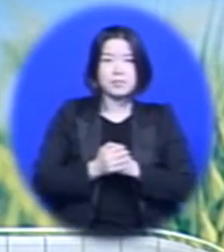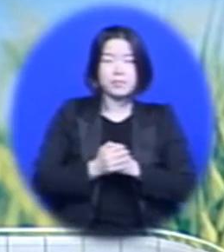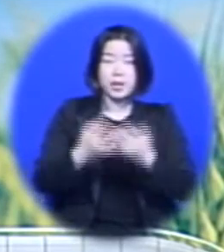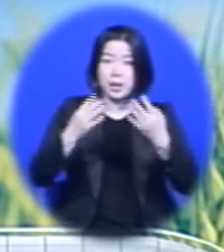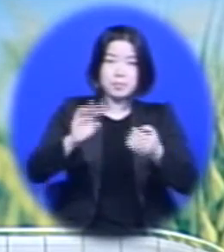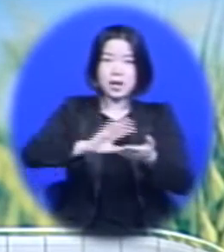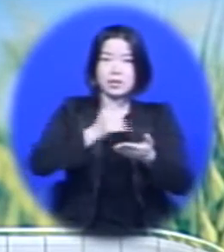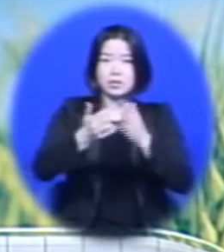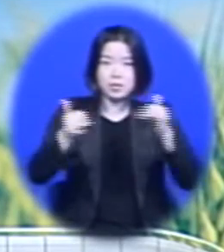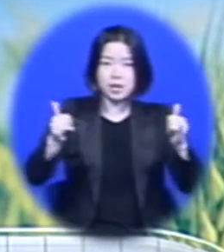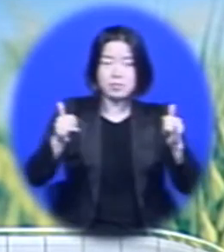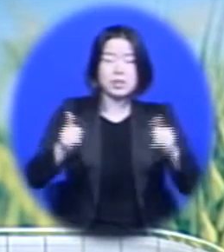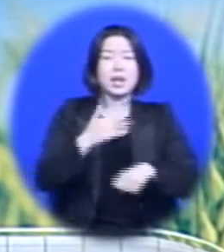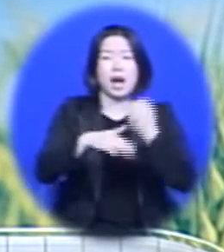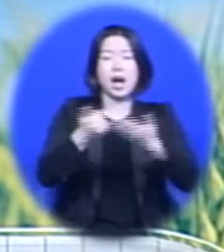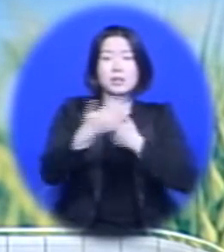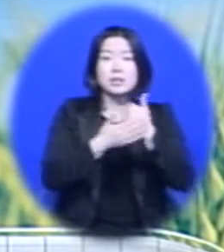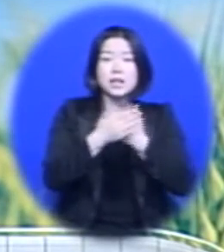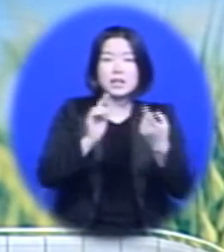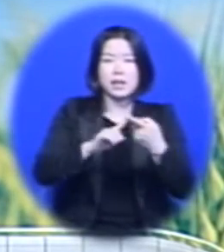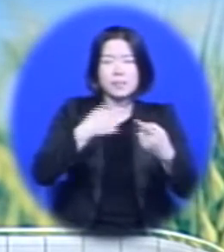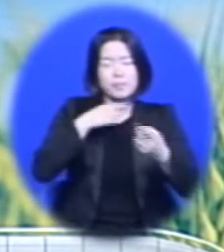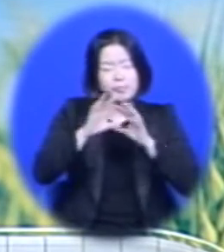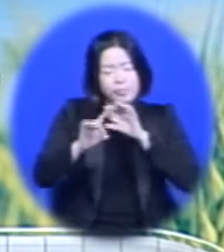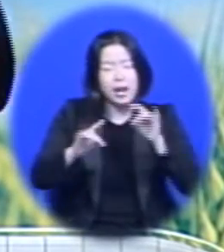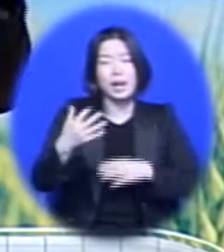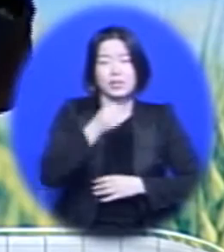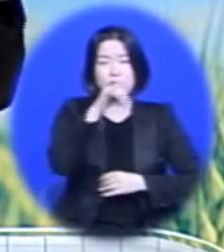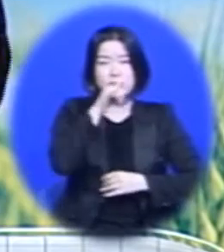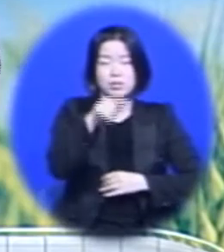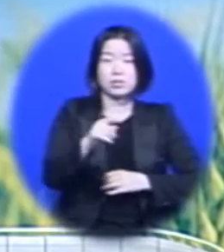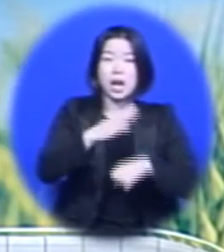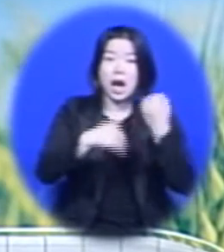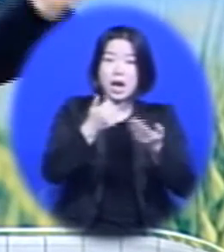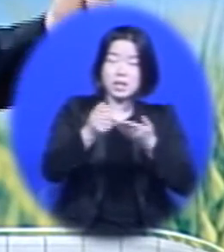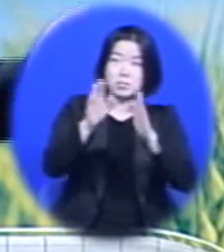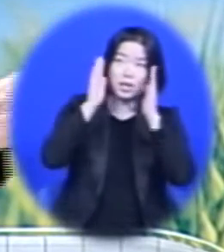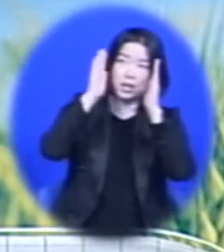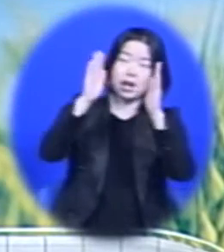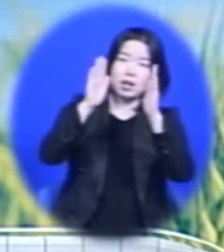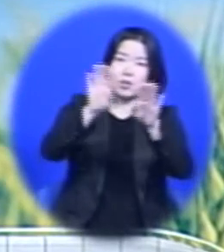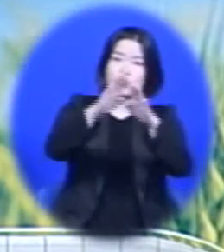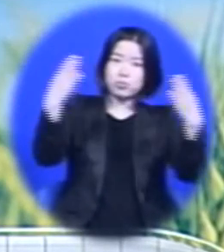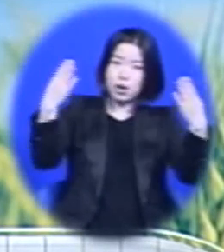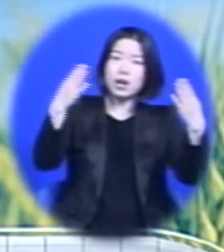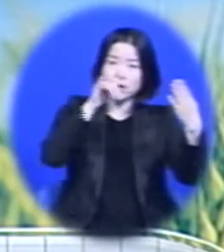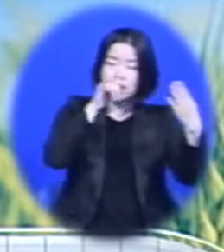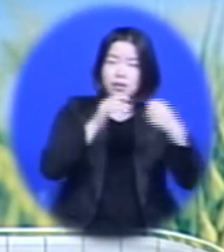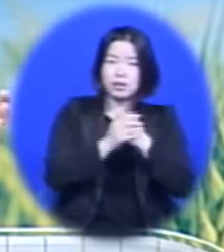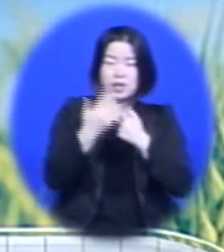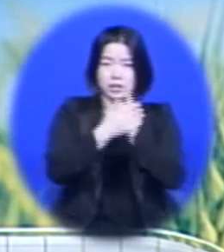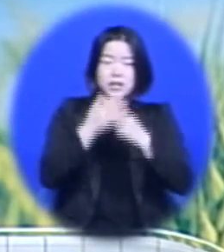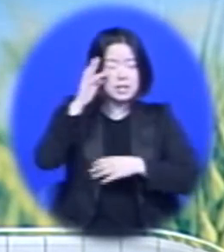많은 그리스도인들이 하나님의 은혜에 대한 갈망을 가지고 있습니다. 그건 하나님을 향한 문에 활짝 열려 있는 거죠.